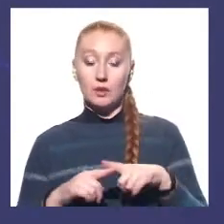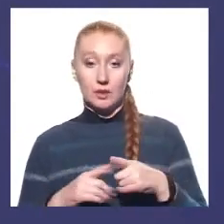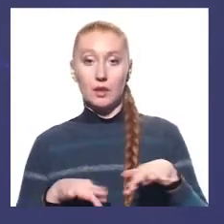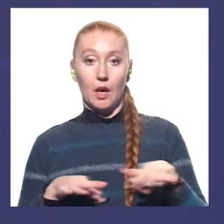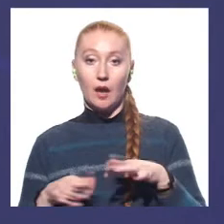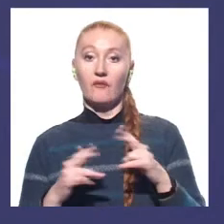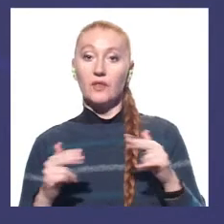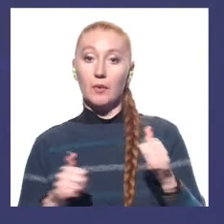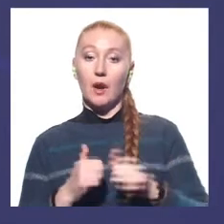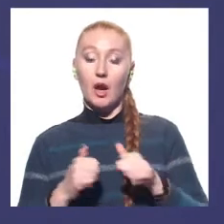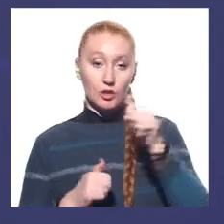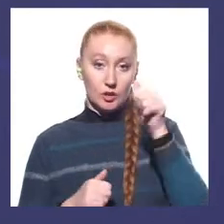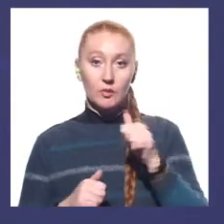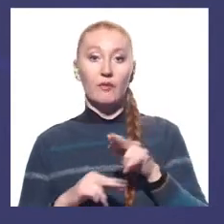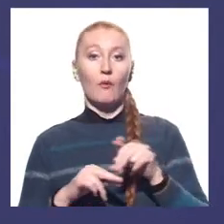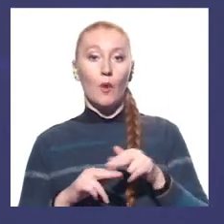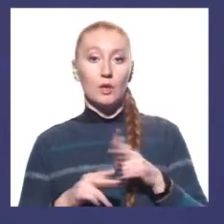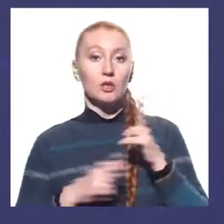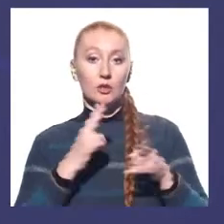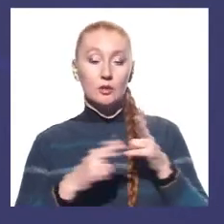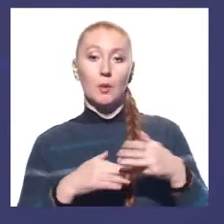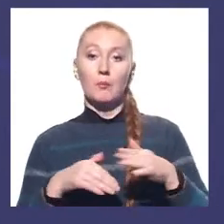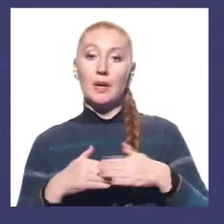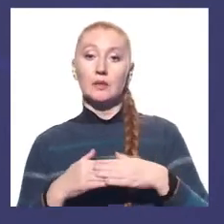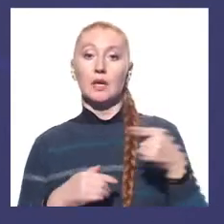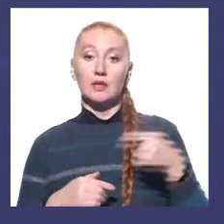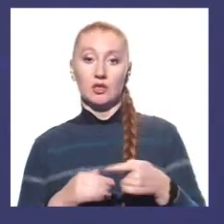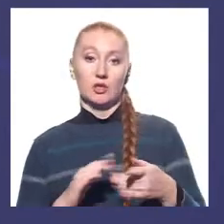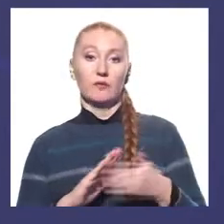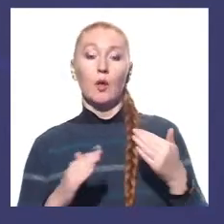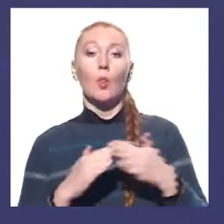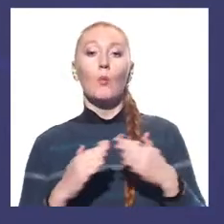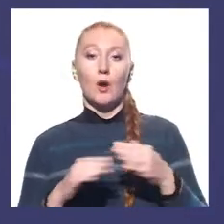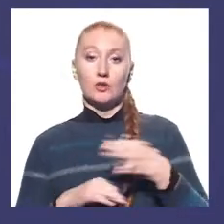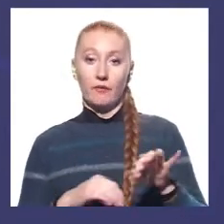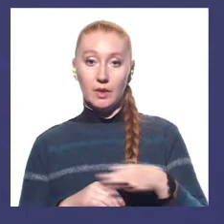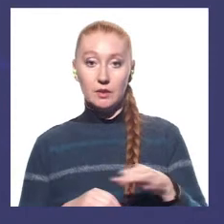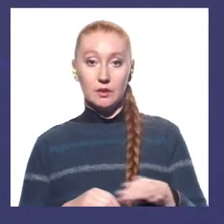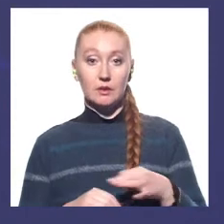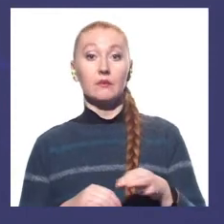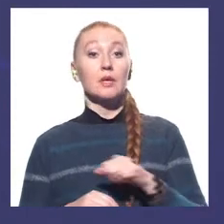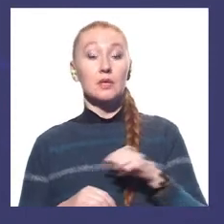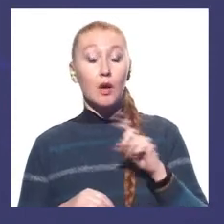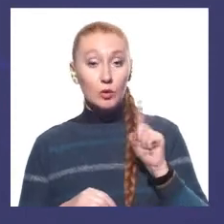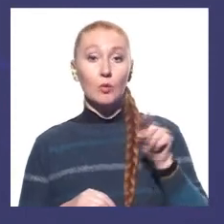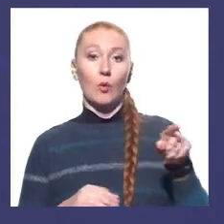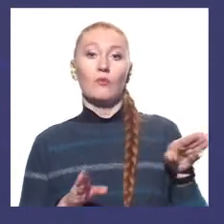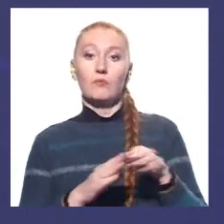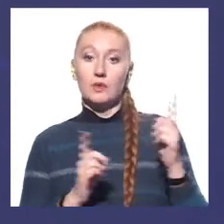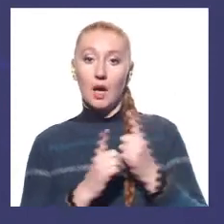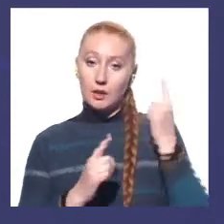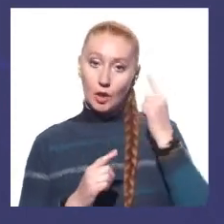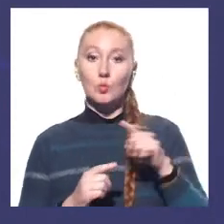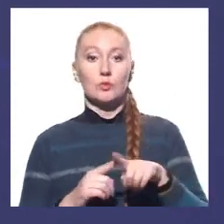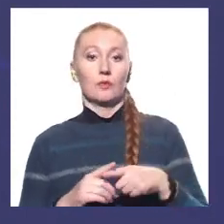каже, що у Дніпрі кожен місяць до поліції надходить близько тисячі викликів щодо домашнього насильства. Саме тому він з однодумцями